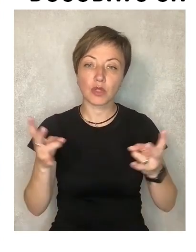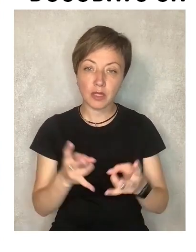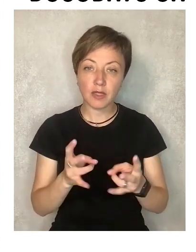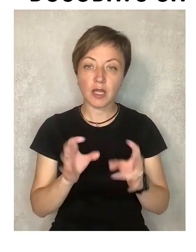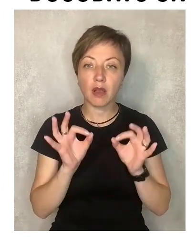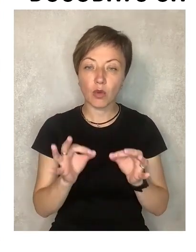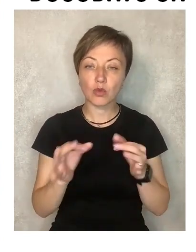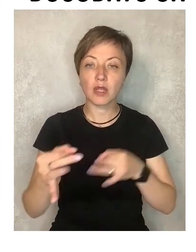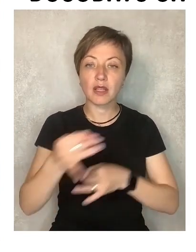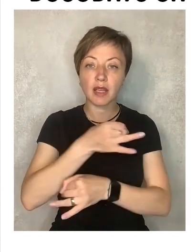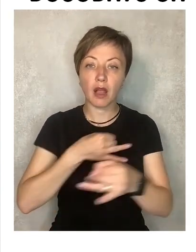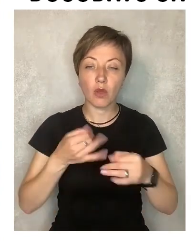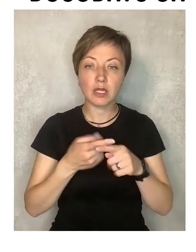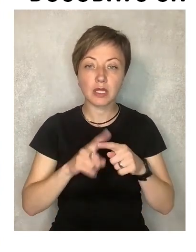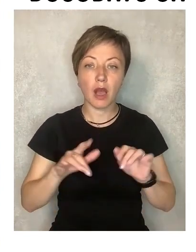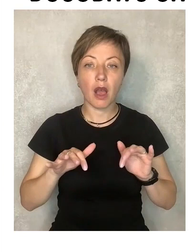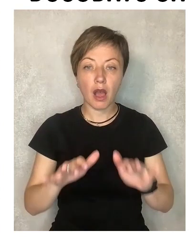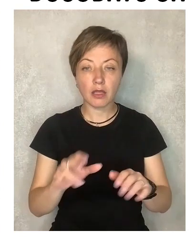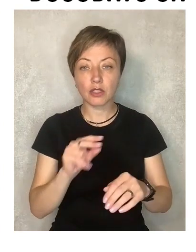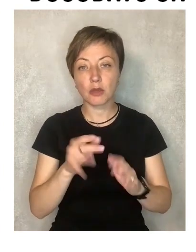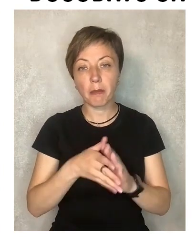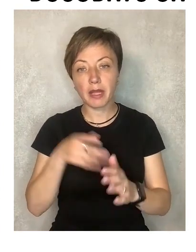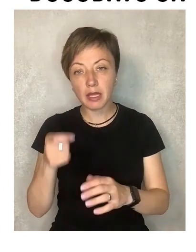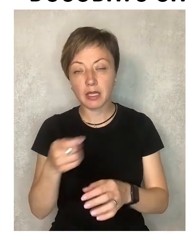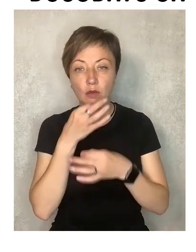діалог. Тобто ця акція, там, чи петиція, чи будь-що,